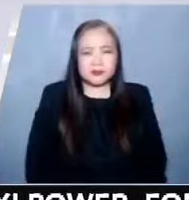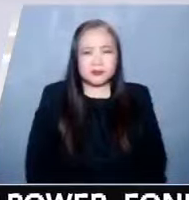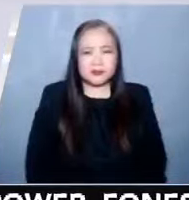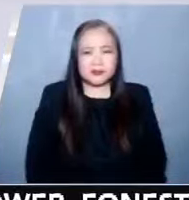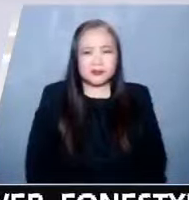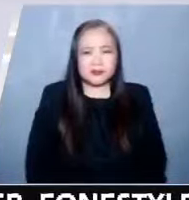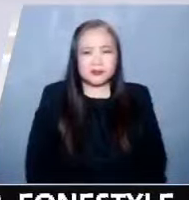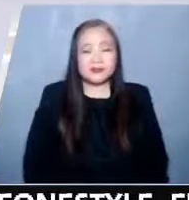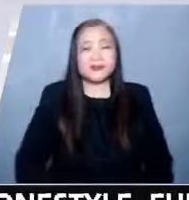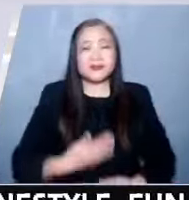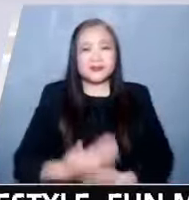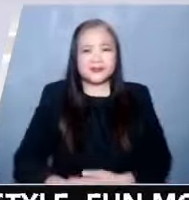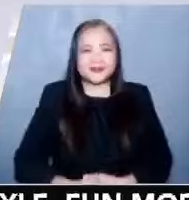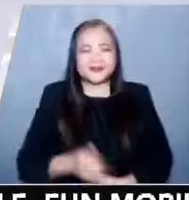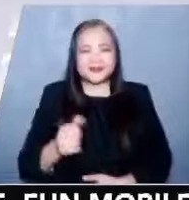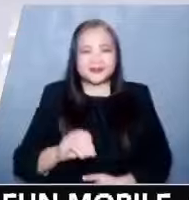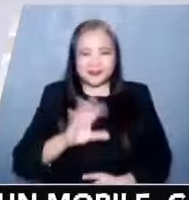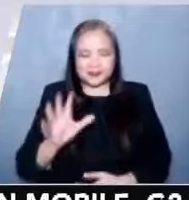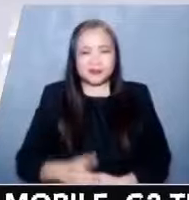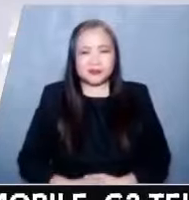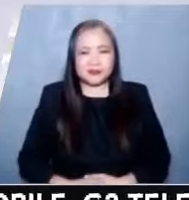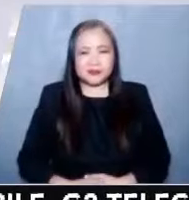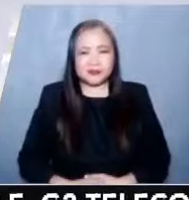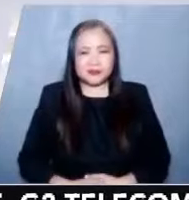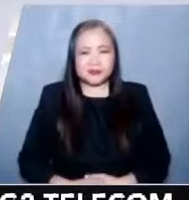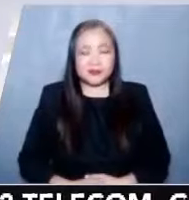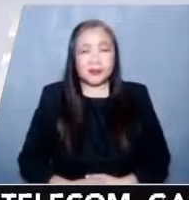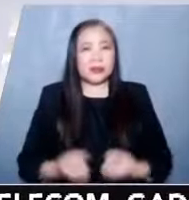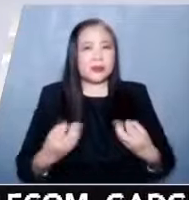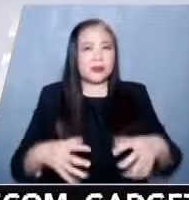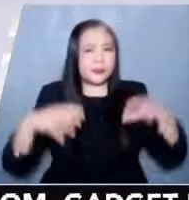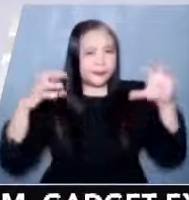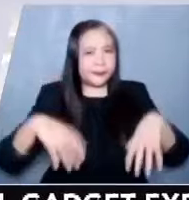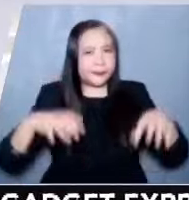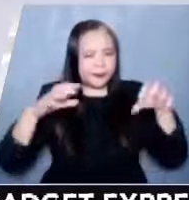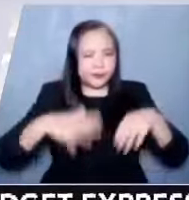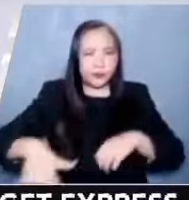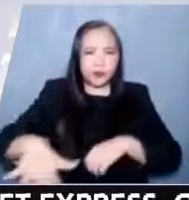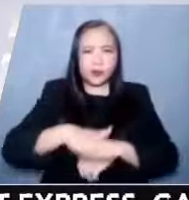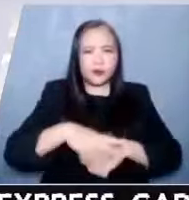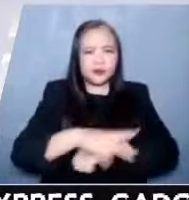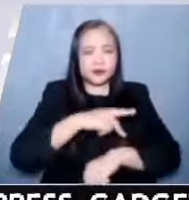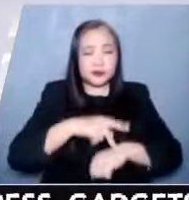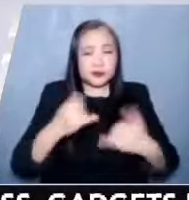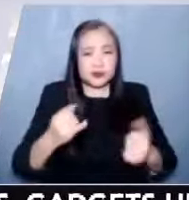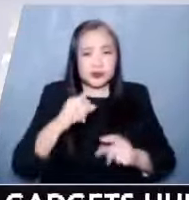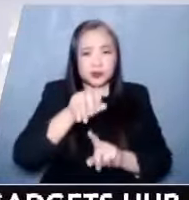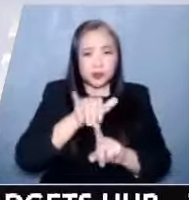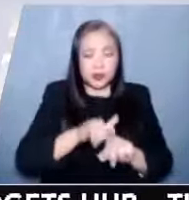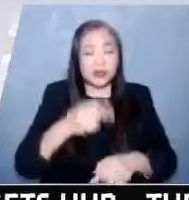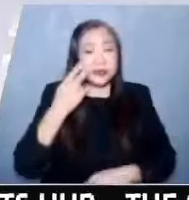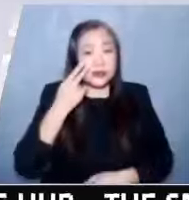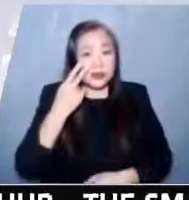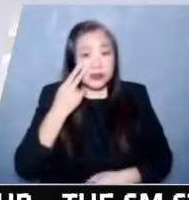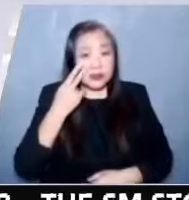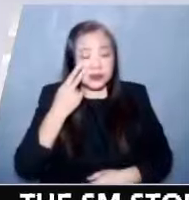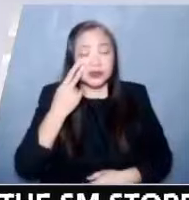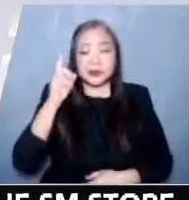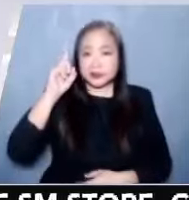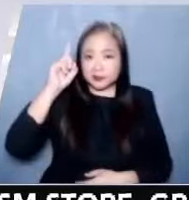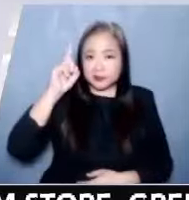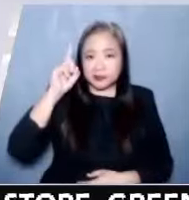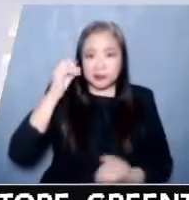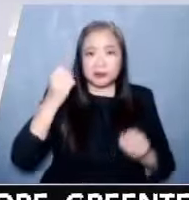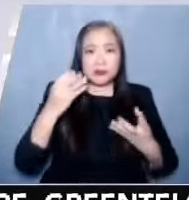Magandang umaga mga kapuso, naging masagana sa ulan ng halos buong bansa ngayong Hulyo. Kung titingnan ng mapa, malaking bahagi po ng Luzon ang